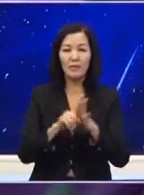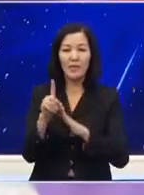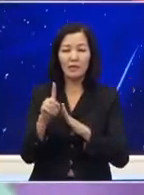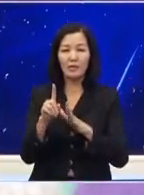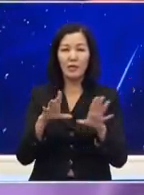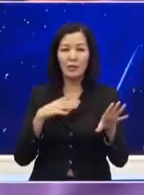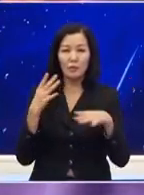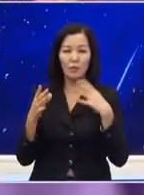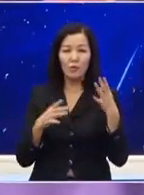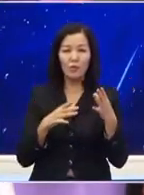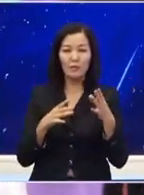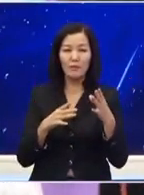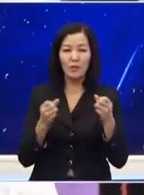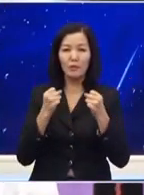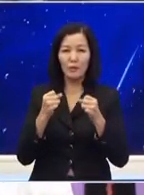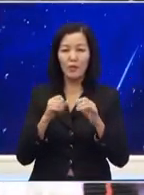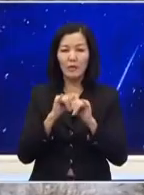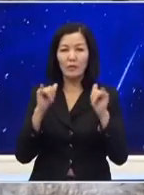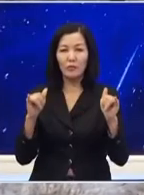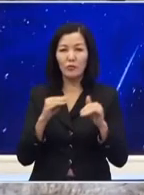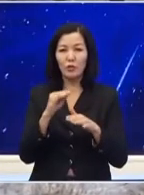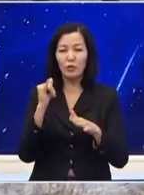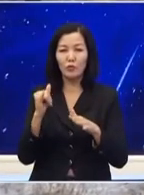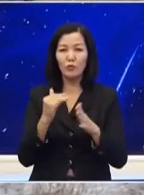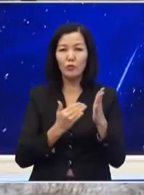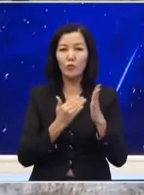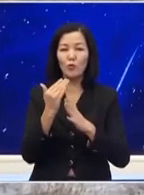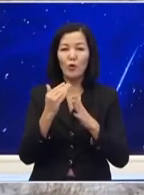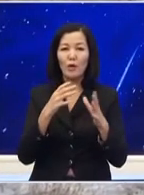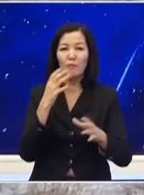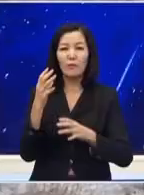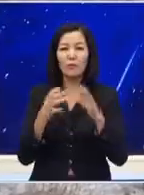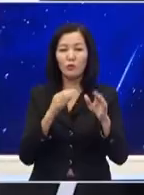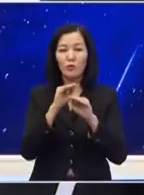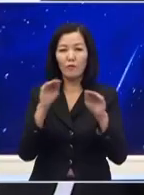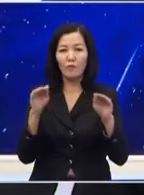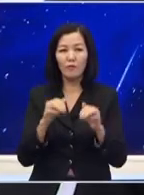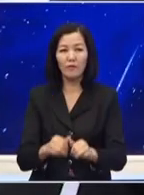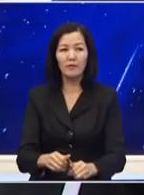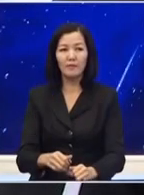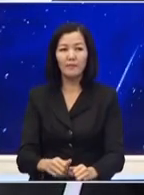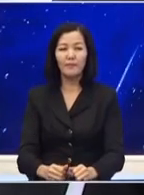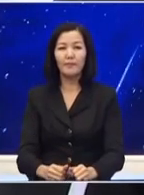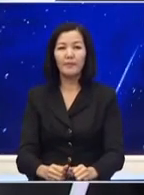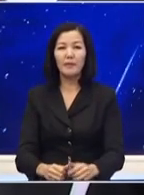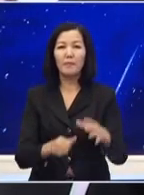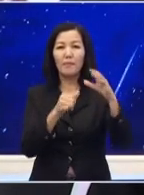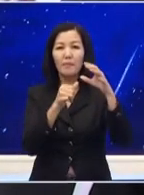этим видом спорта и поднял парапланеризм ЖТСУ до международного уровня. Парапланеризм –